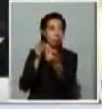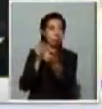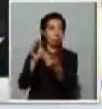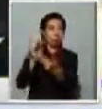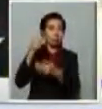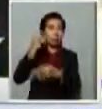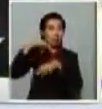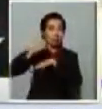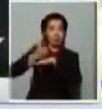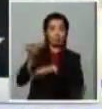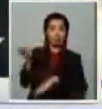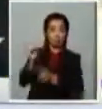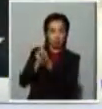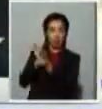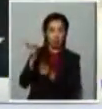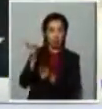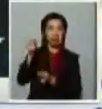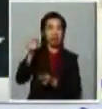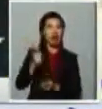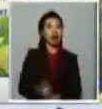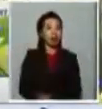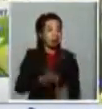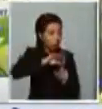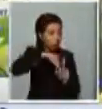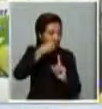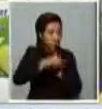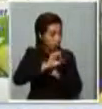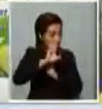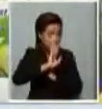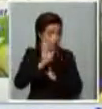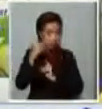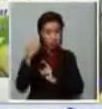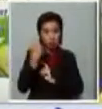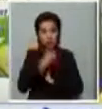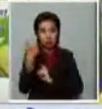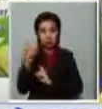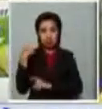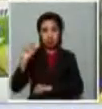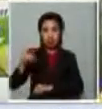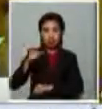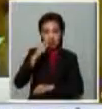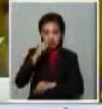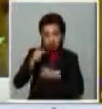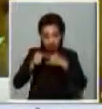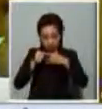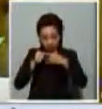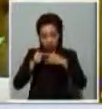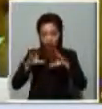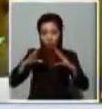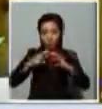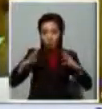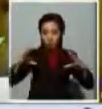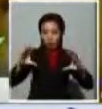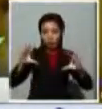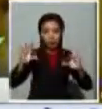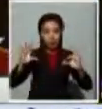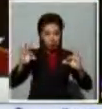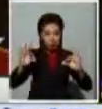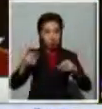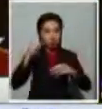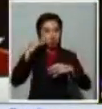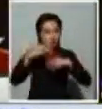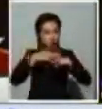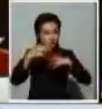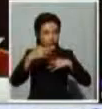ออนี่ไม่ได้ทำเฉพาะไอ้กล้วยหอมอย่างเดียวนี่ไอ้นี่อะไรผู้ใหญ ่ถ้าหนามสั้นๆก็ขนุนครับหนามยาวก็ทุเรียนนะครับ โ